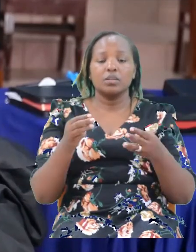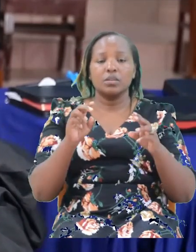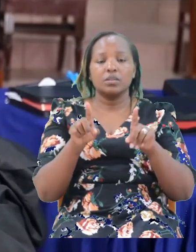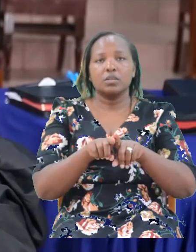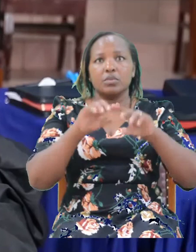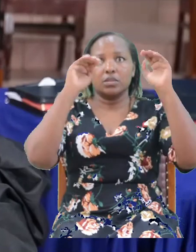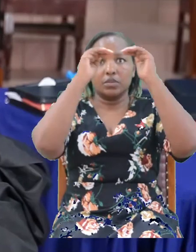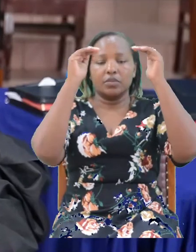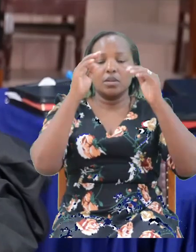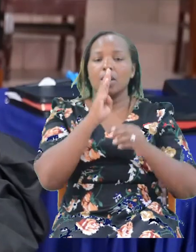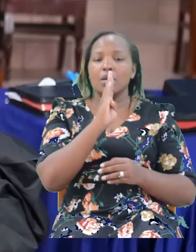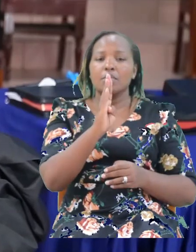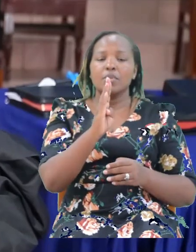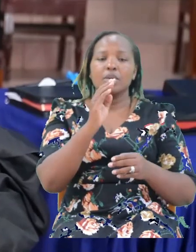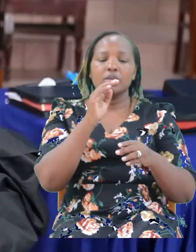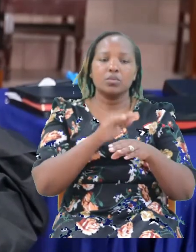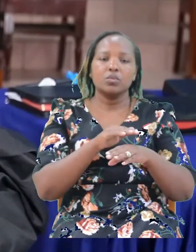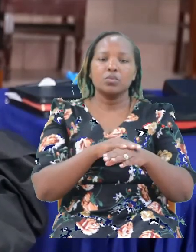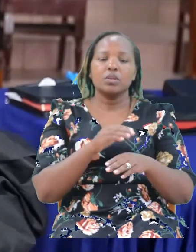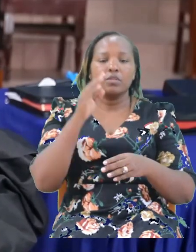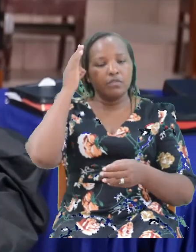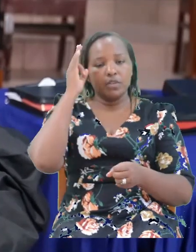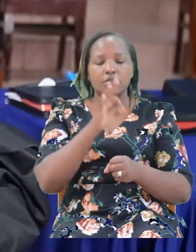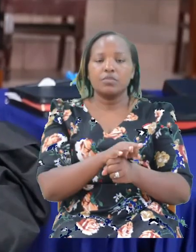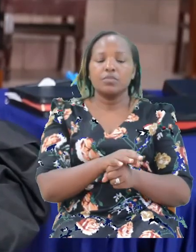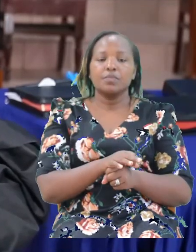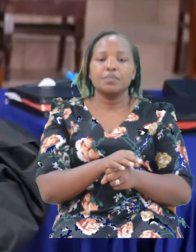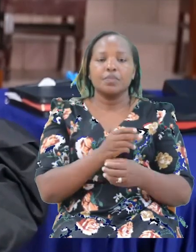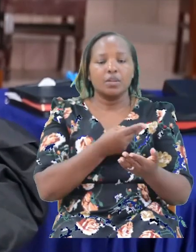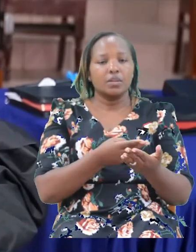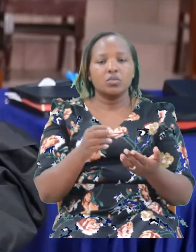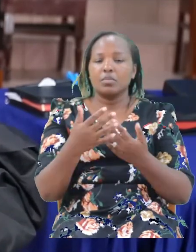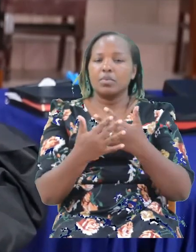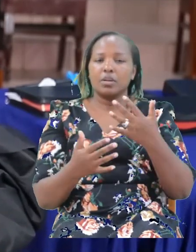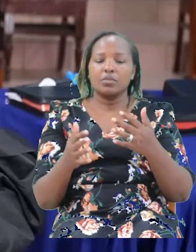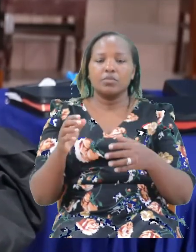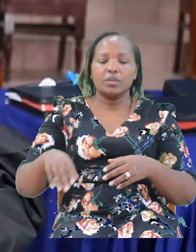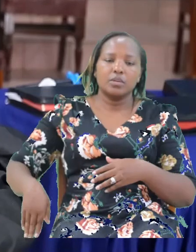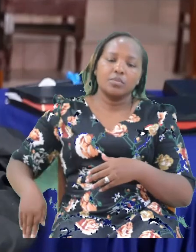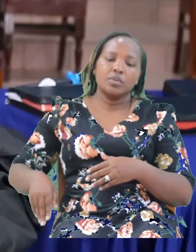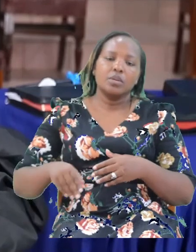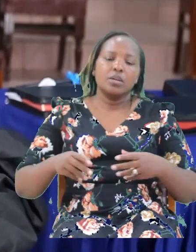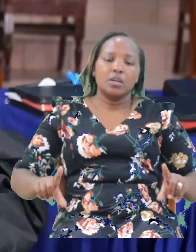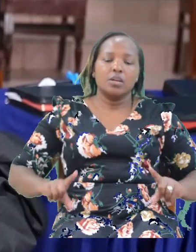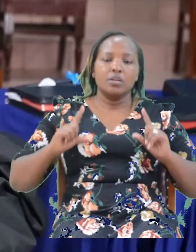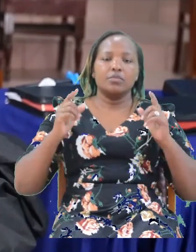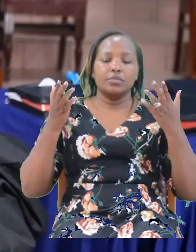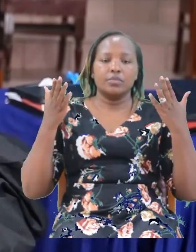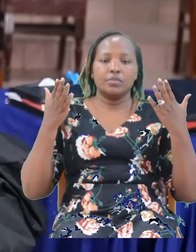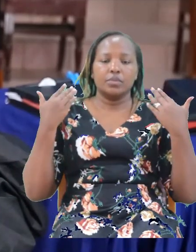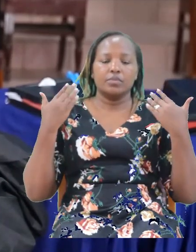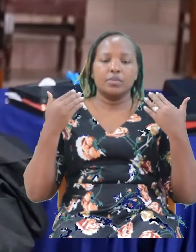binguni. Na muwe wa kufanywa wema, waaminifu, wa kutakaswa kwa damu ya Mwana Kondoo, na kuishi milele